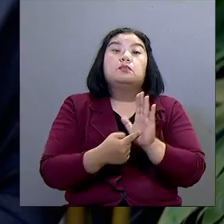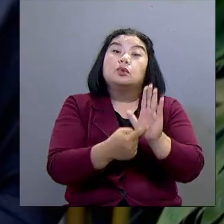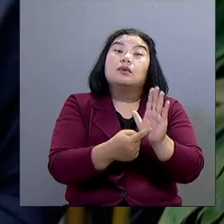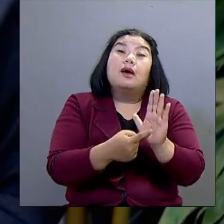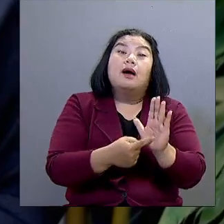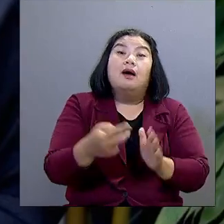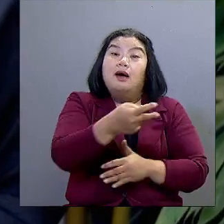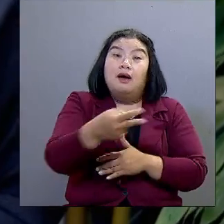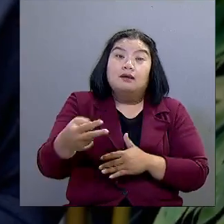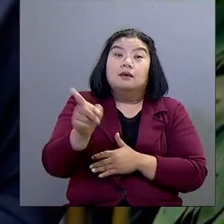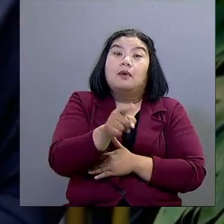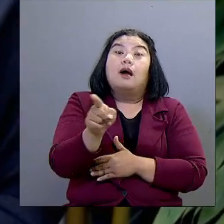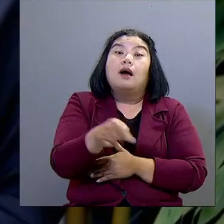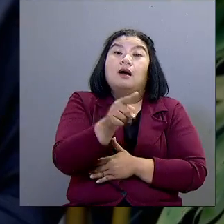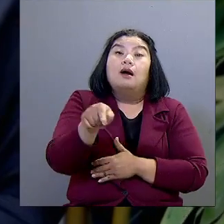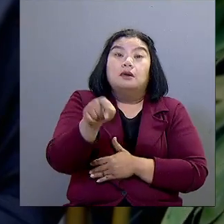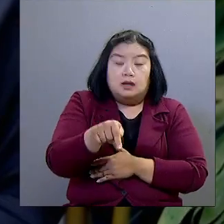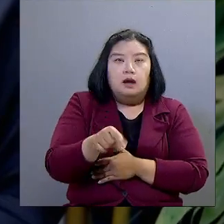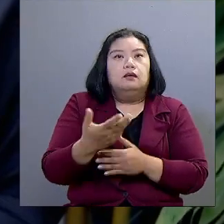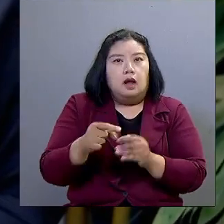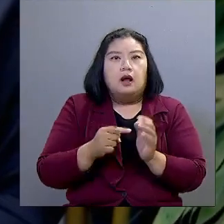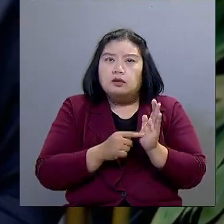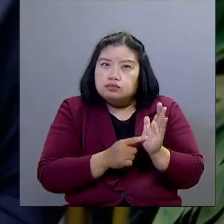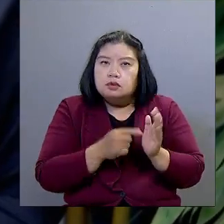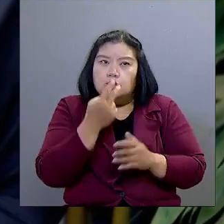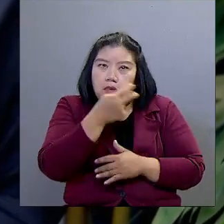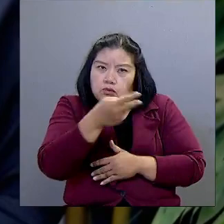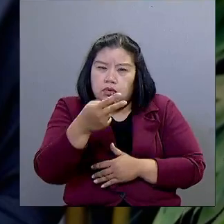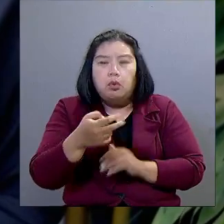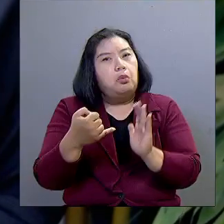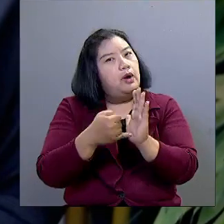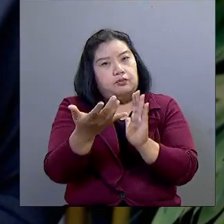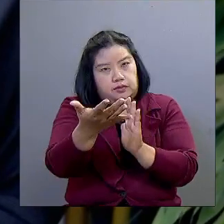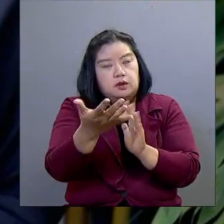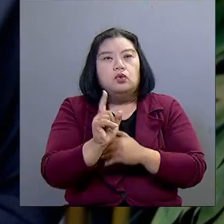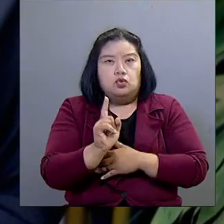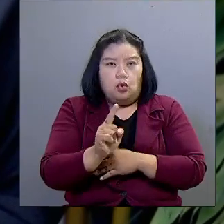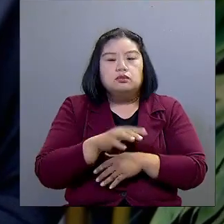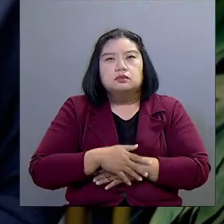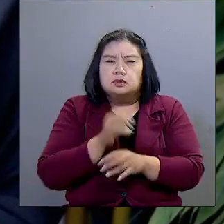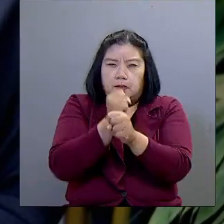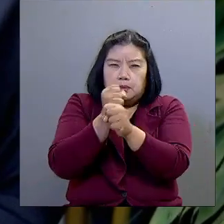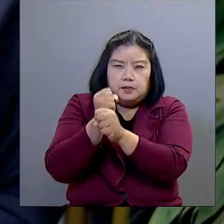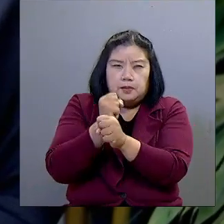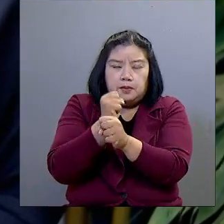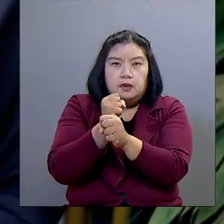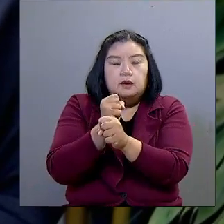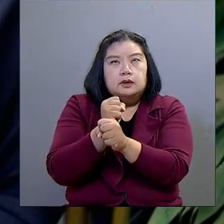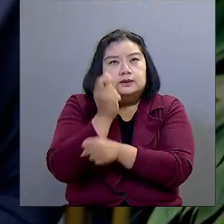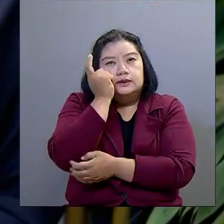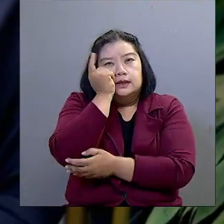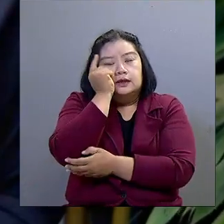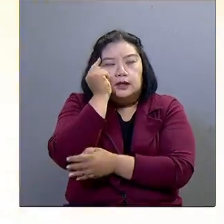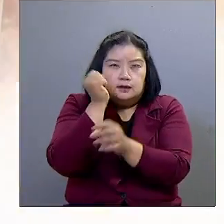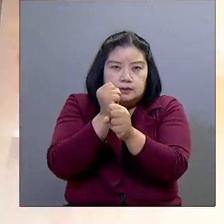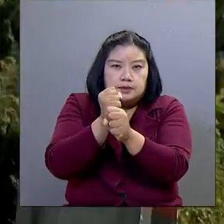ก็สื่อให้เห็นว่าการแปลการตรวจซับไตเติ้ลเนี่ยบางทีก็ไม่ใช่เรื่องง่ายนะครับก็ต้องใช้ ใช้เวลาแล้วก็ใช้ความคิดค่อนข้างเยอะอ